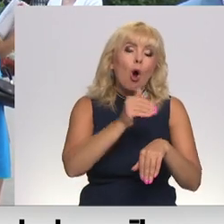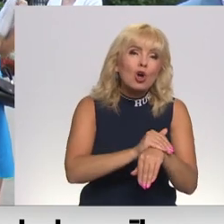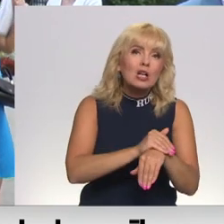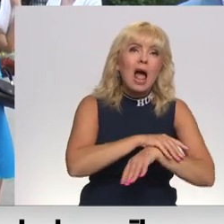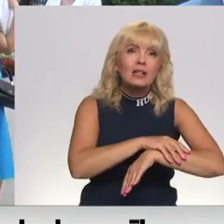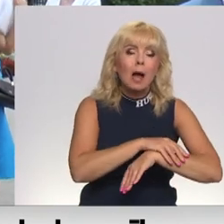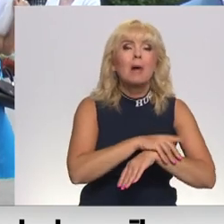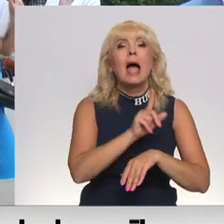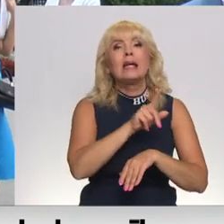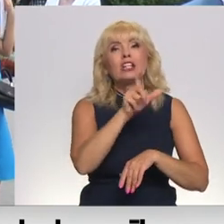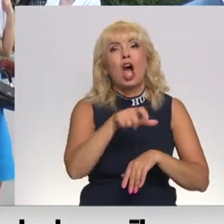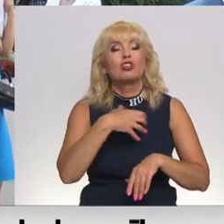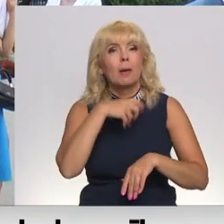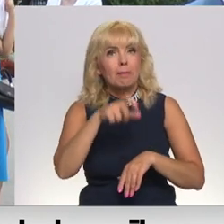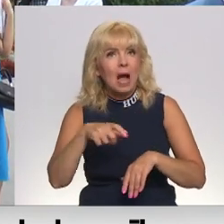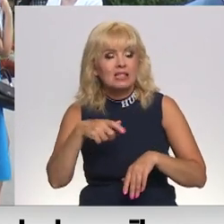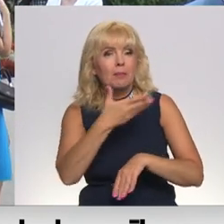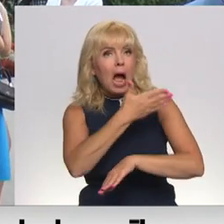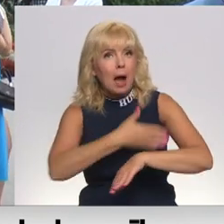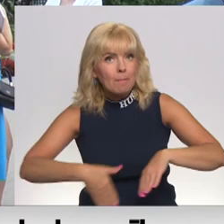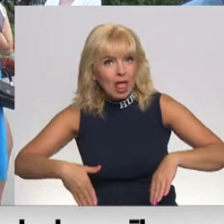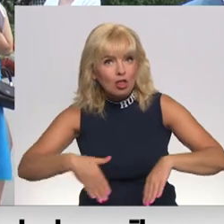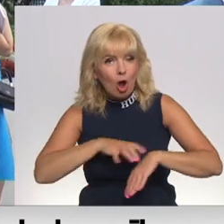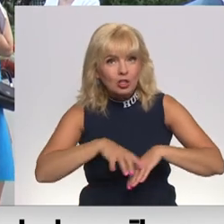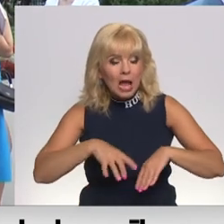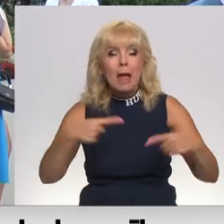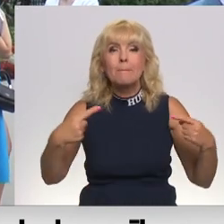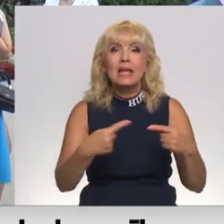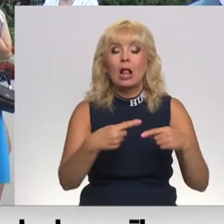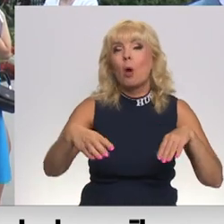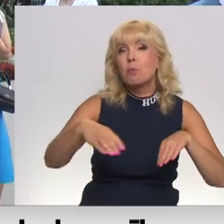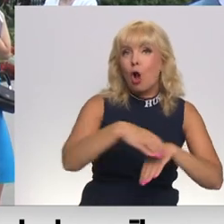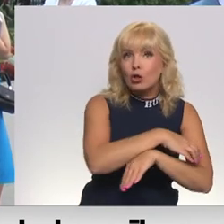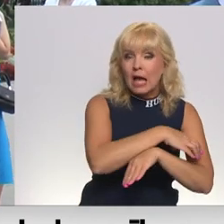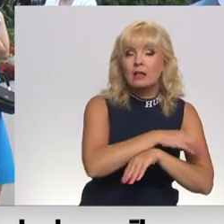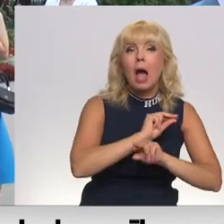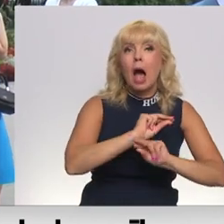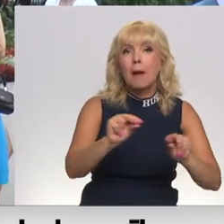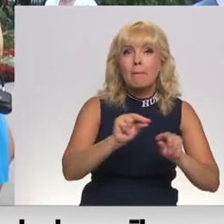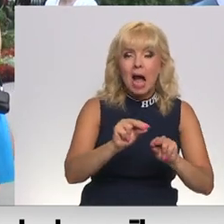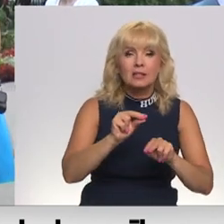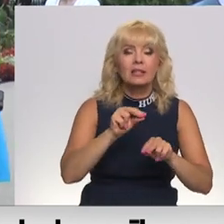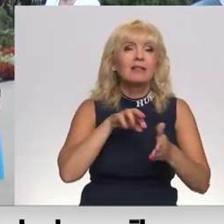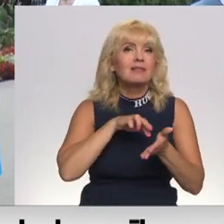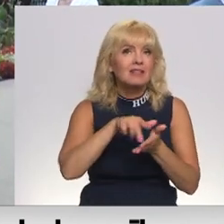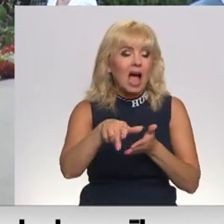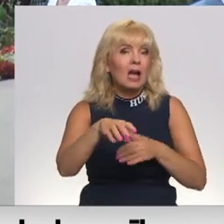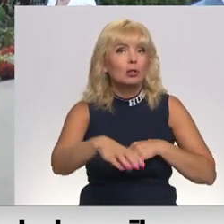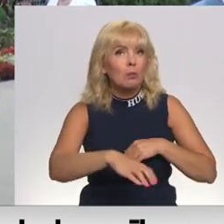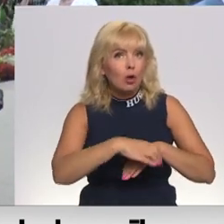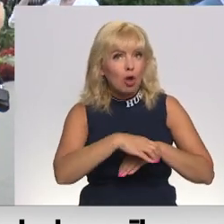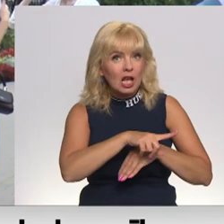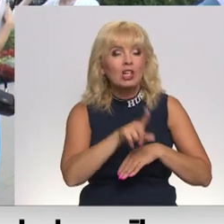ar amputācijām, kuriem bija nepieciešams pielāgot protēzes, apmācīt staigāt ar protēzēm. Ir pacienti,